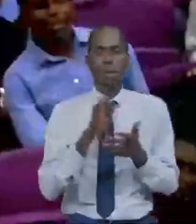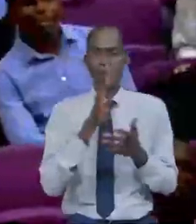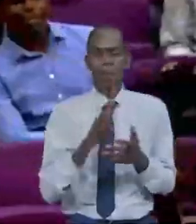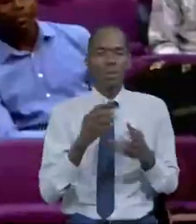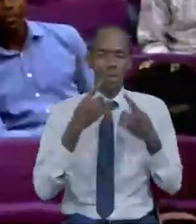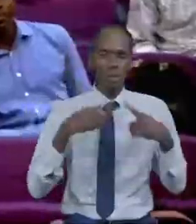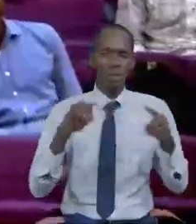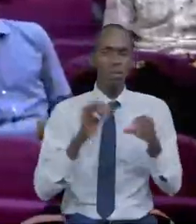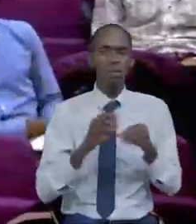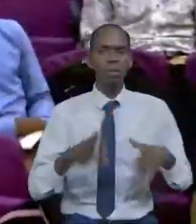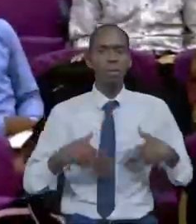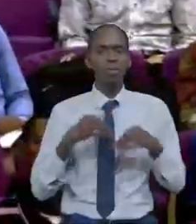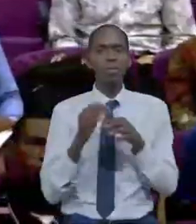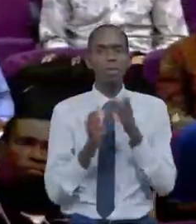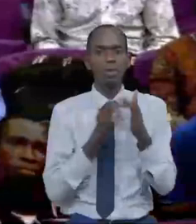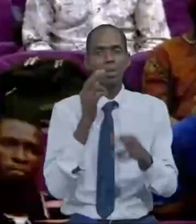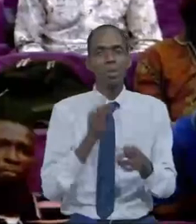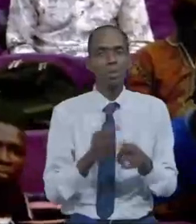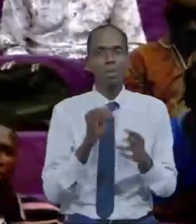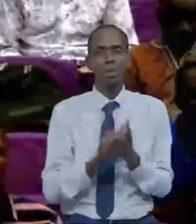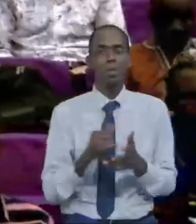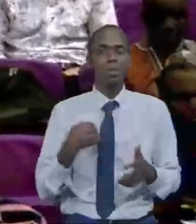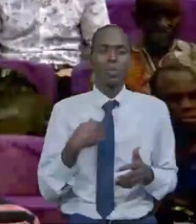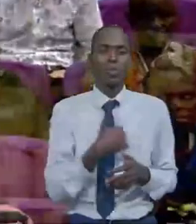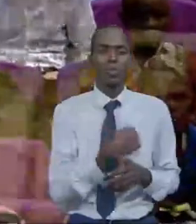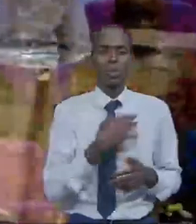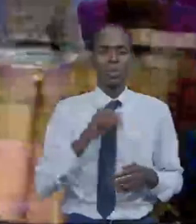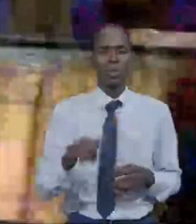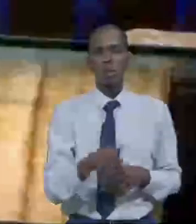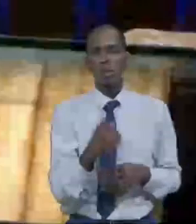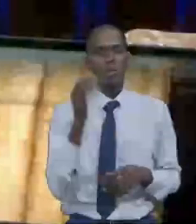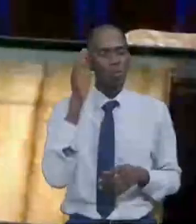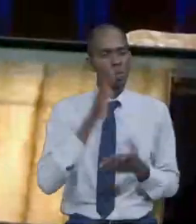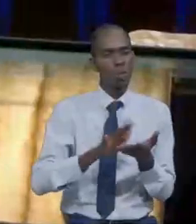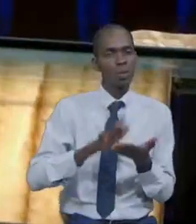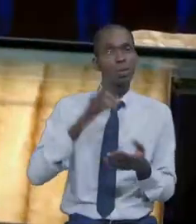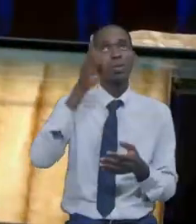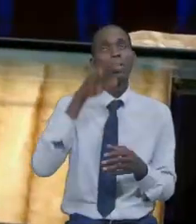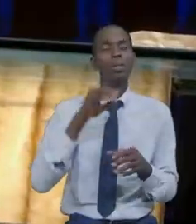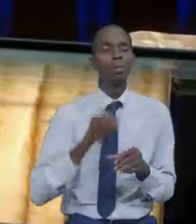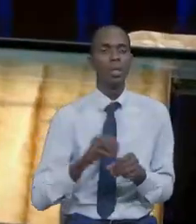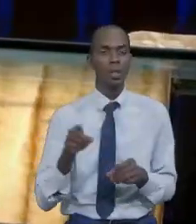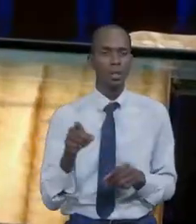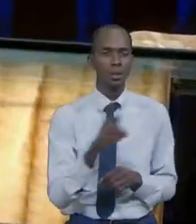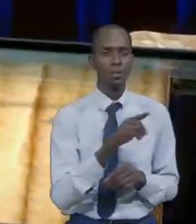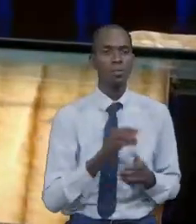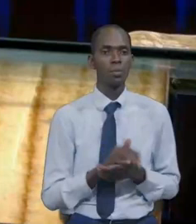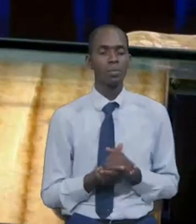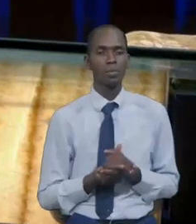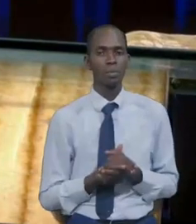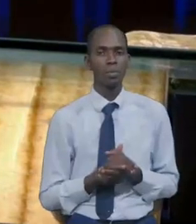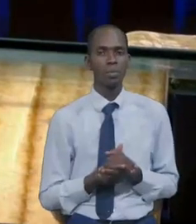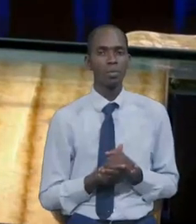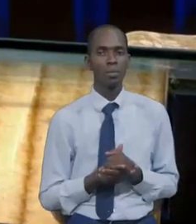vie. Que nous et les autres, que nous glorifions Dieu à ton sujet. Nous allons